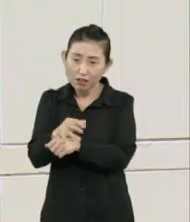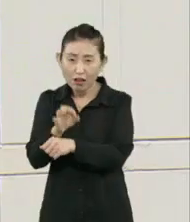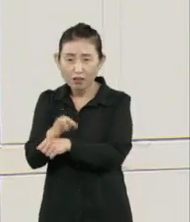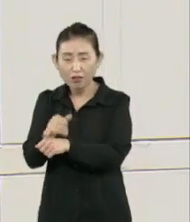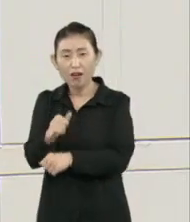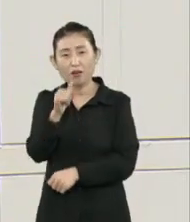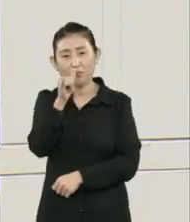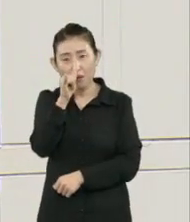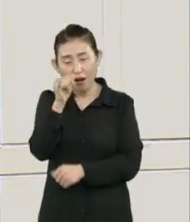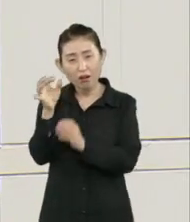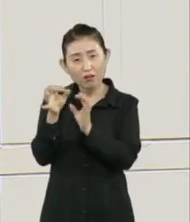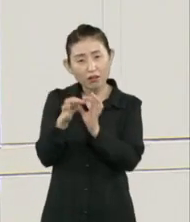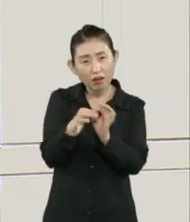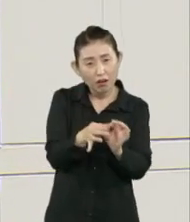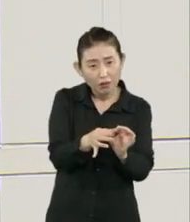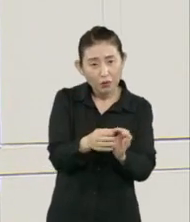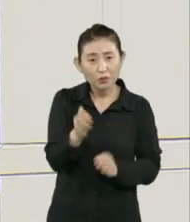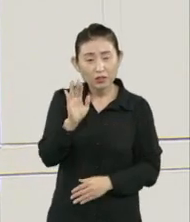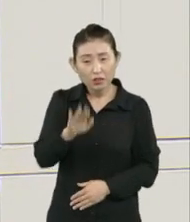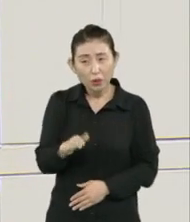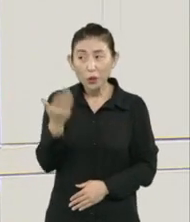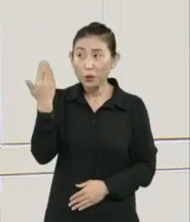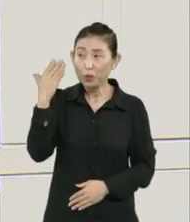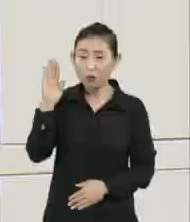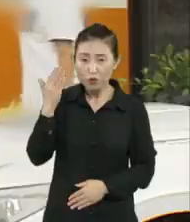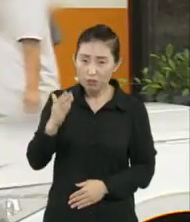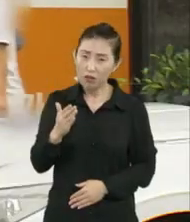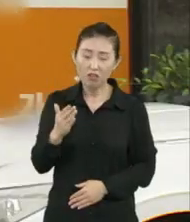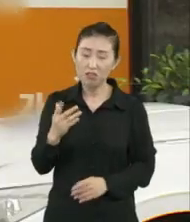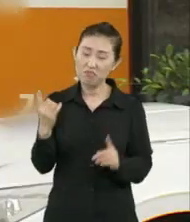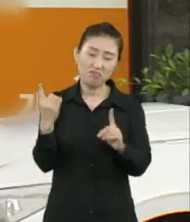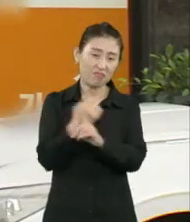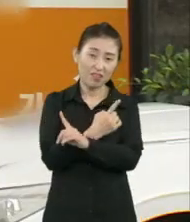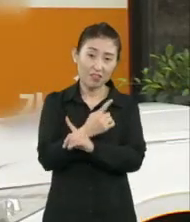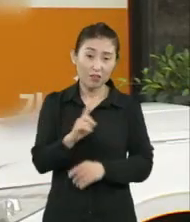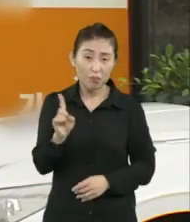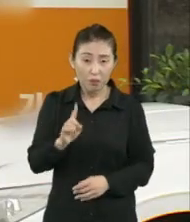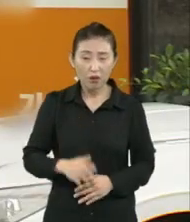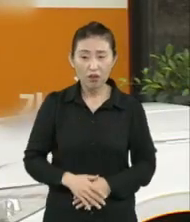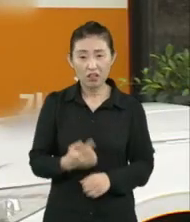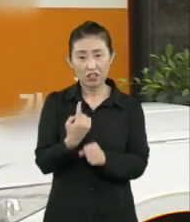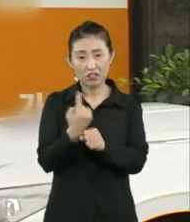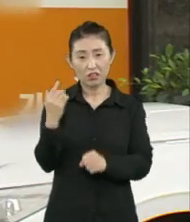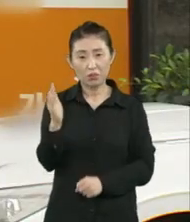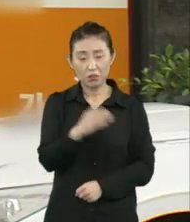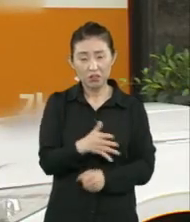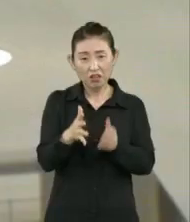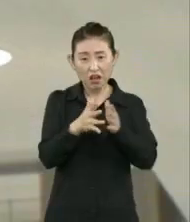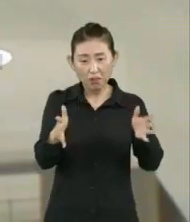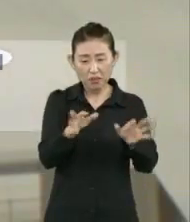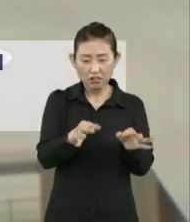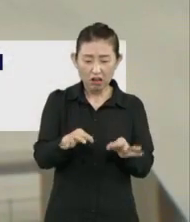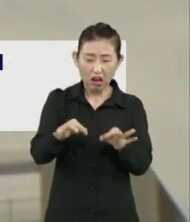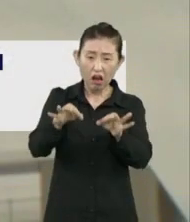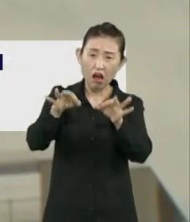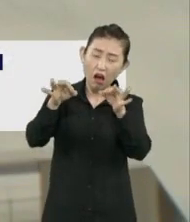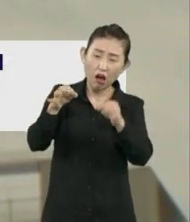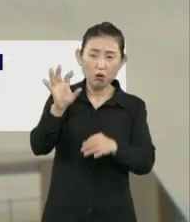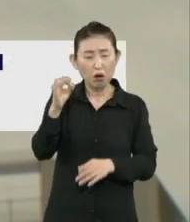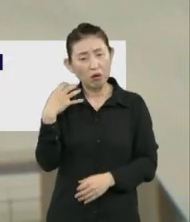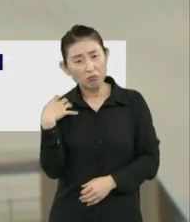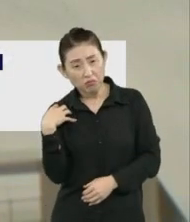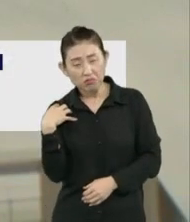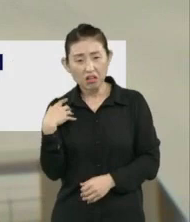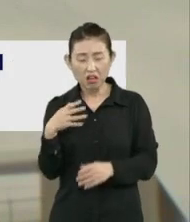상승세가 유지 되어 왔지만 최근 들어 달라진 분위기 입니다 지난해부터 이어진 집값 상승에 따른 가격 부담으로